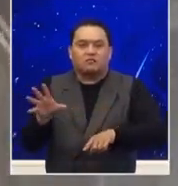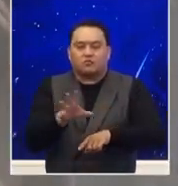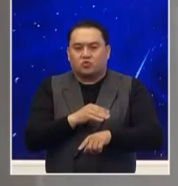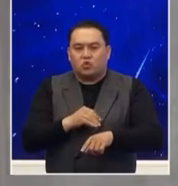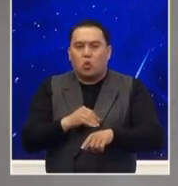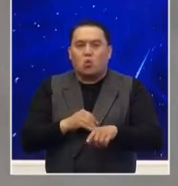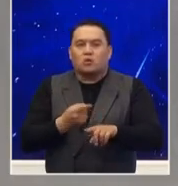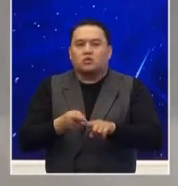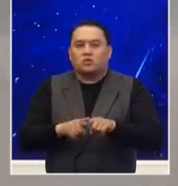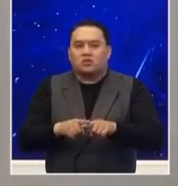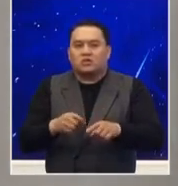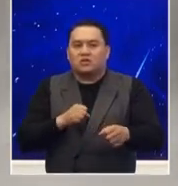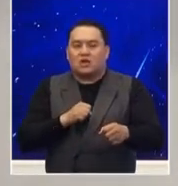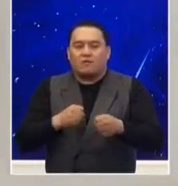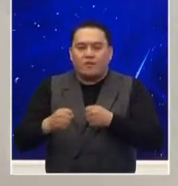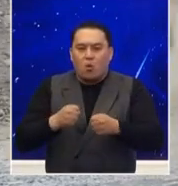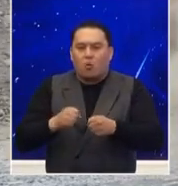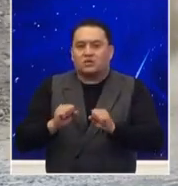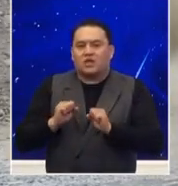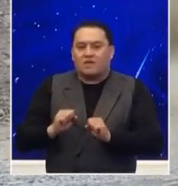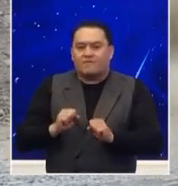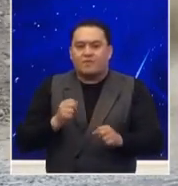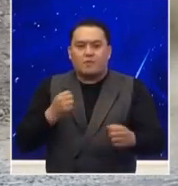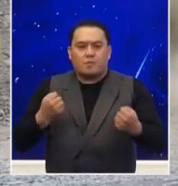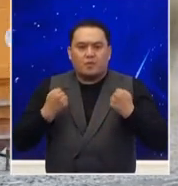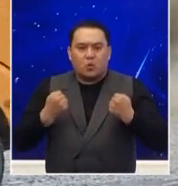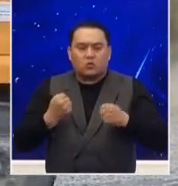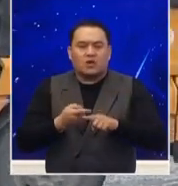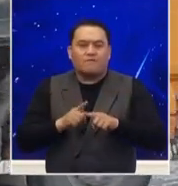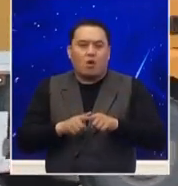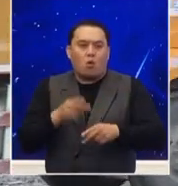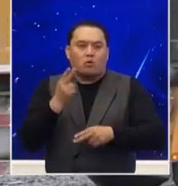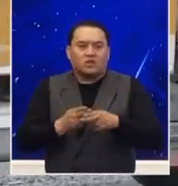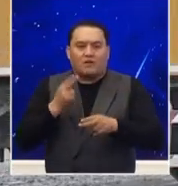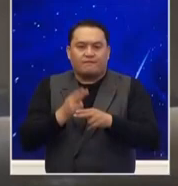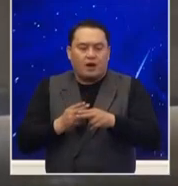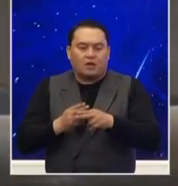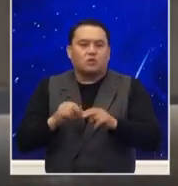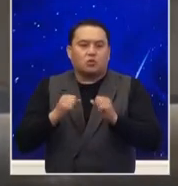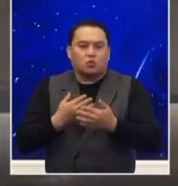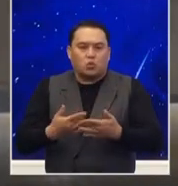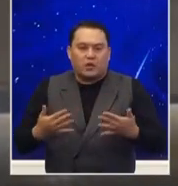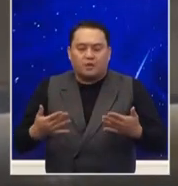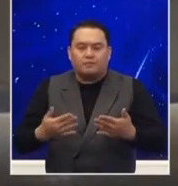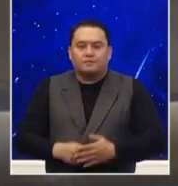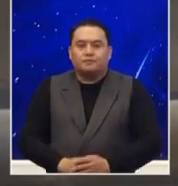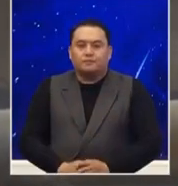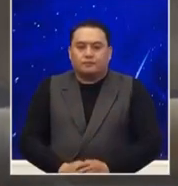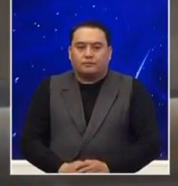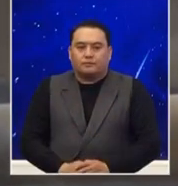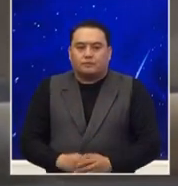благодаря геошпунту, нержавеющему ограждению из высокопрочного полимера, устойчивому к коррозии и другим негативным